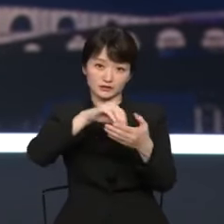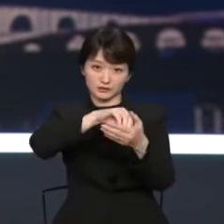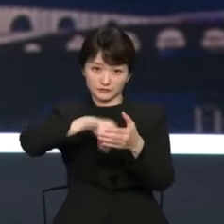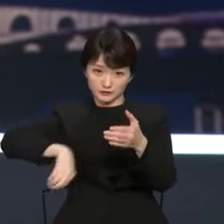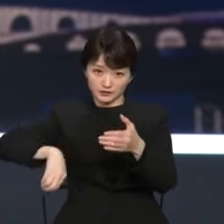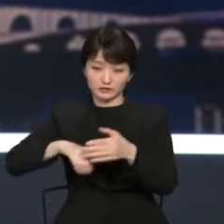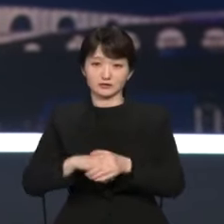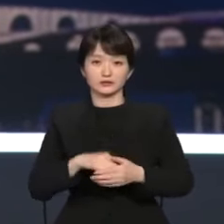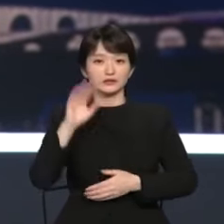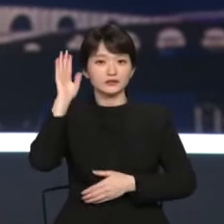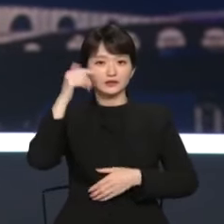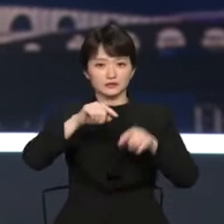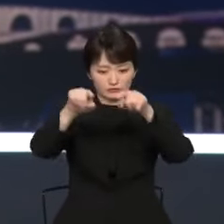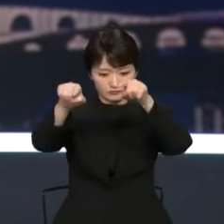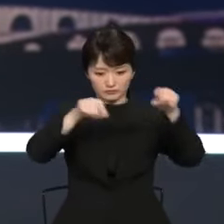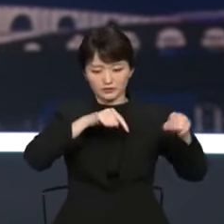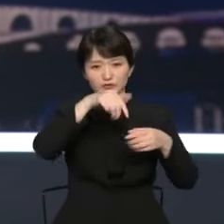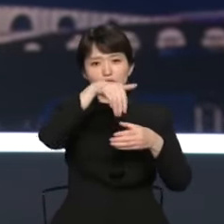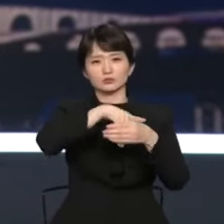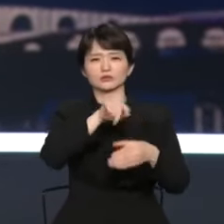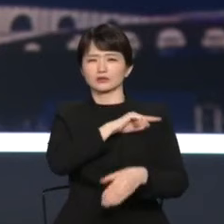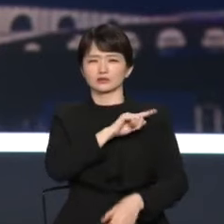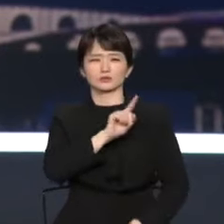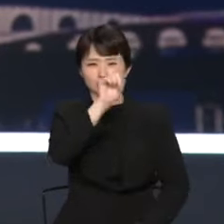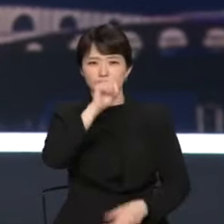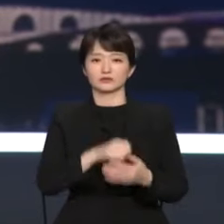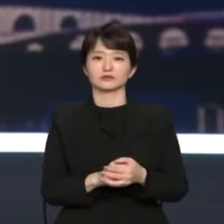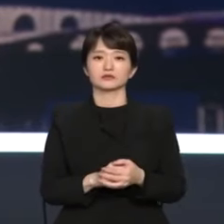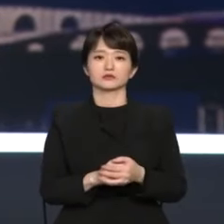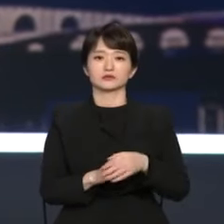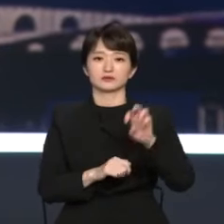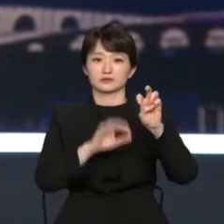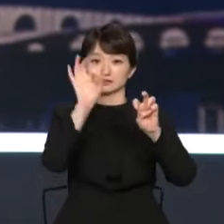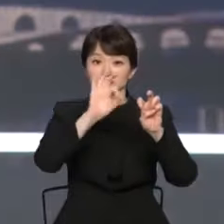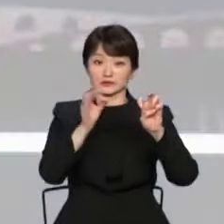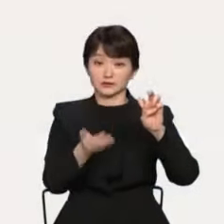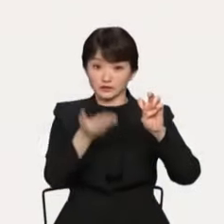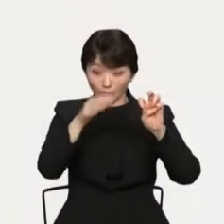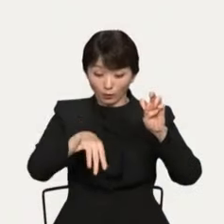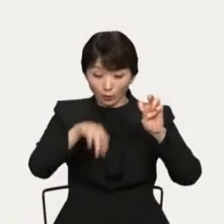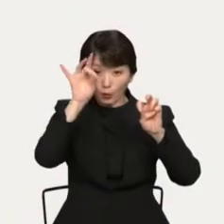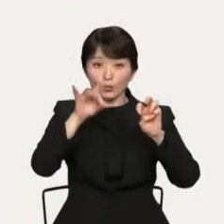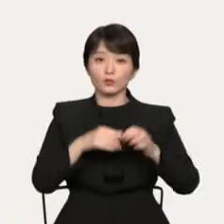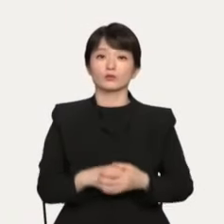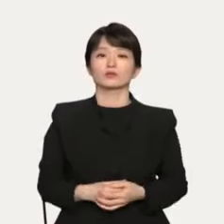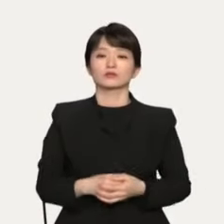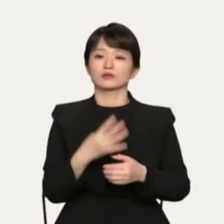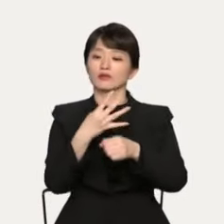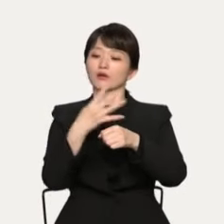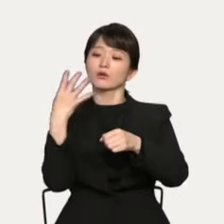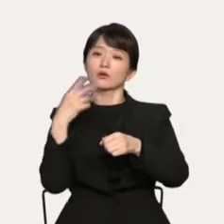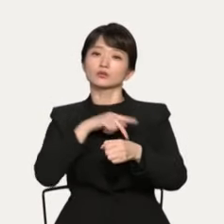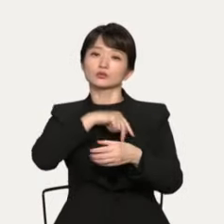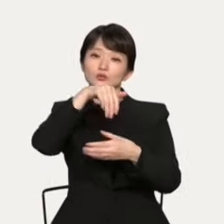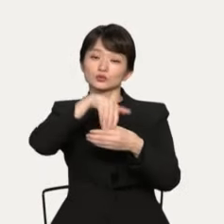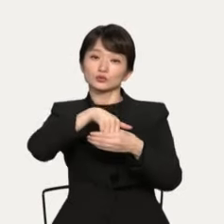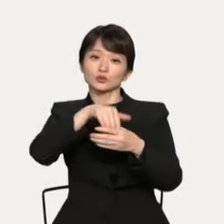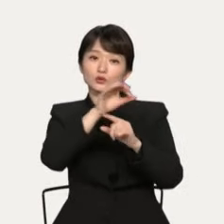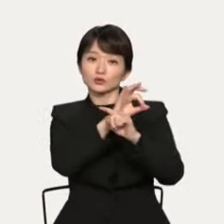이뤄진 전국 선거 중에서는 가장 높았습니다. 30%를 넘은 건 처음인데요. 이 4년 전 총선